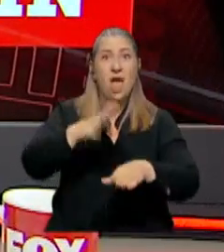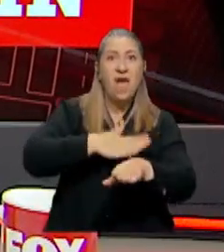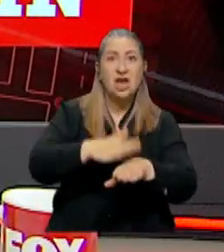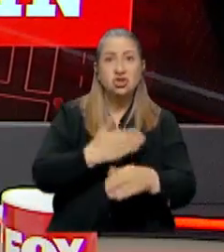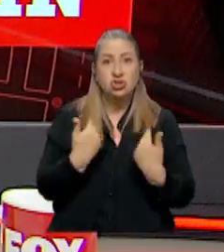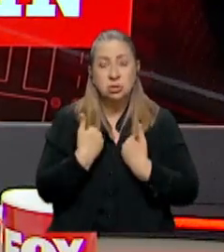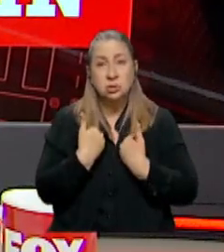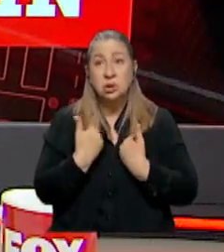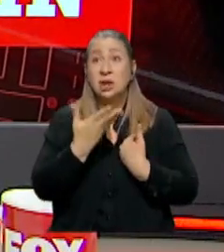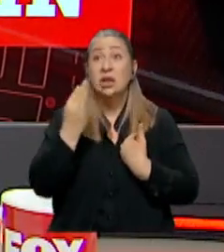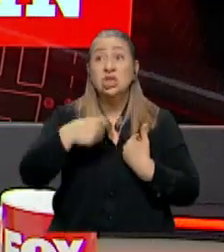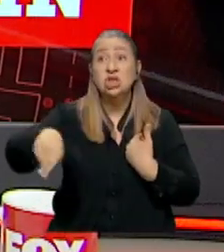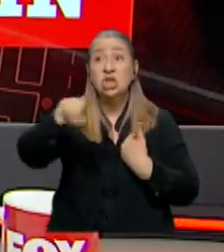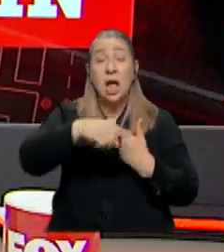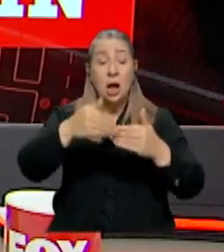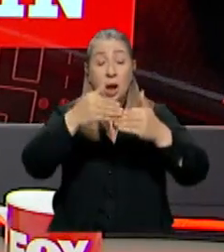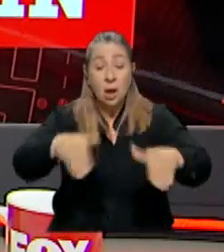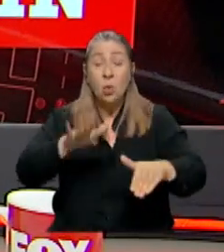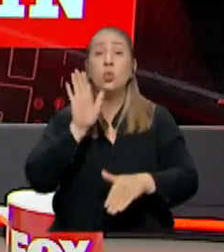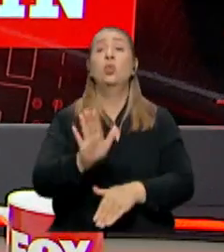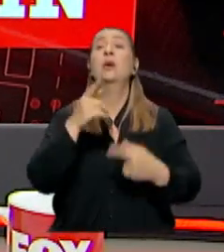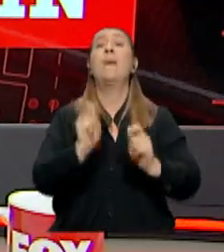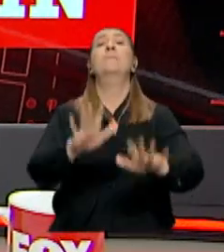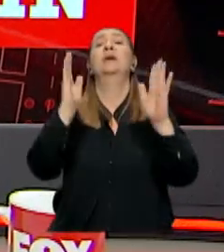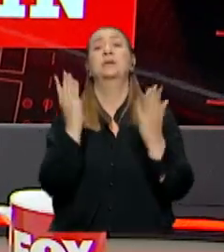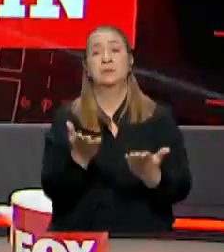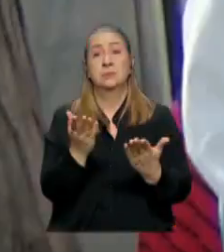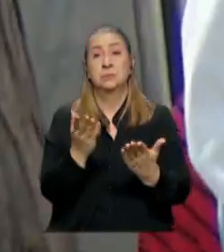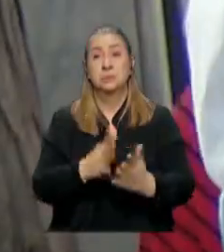biriyiz. Gençliğe kota koymayın.